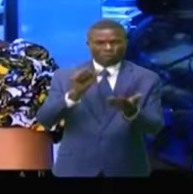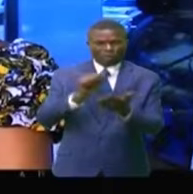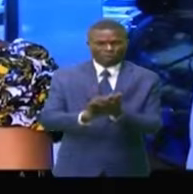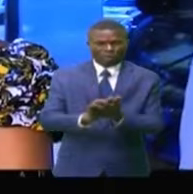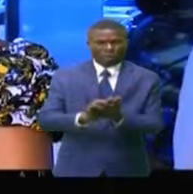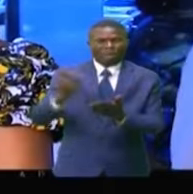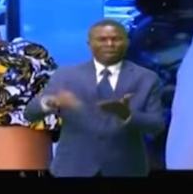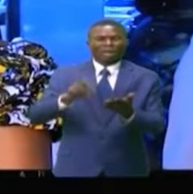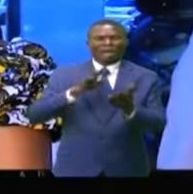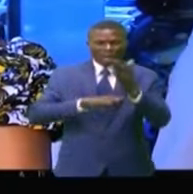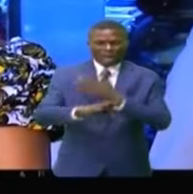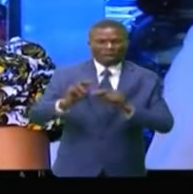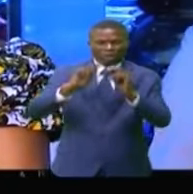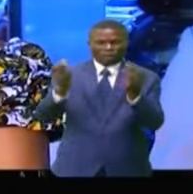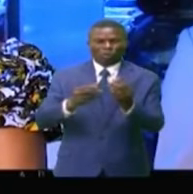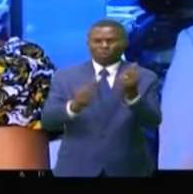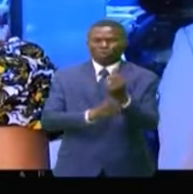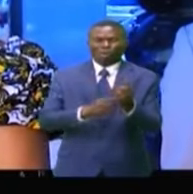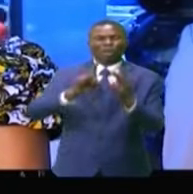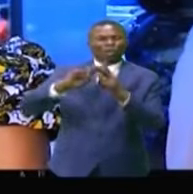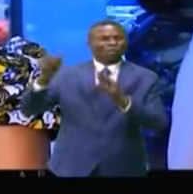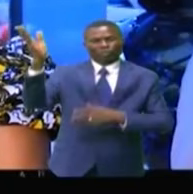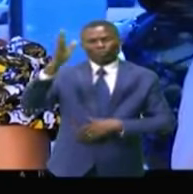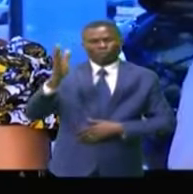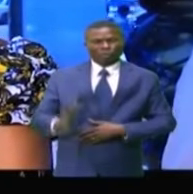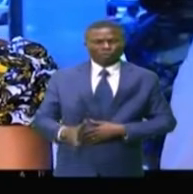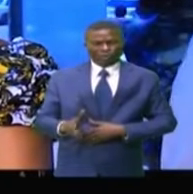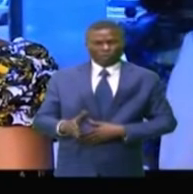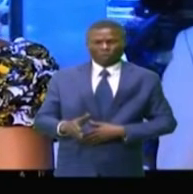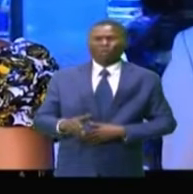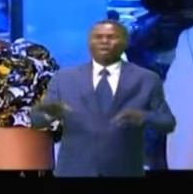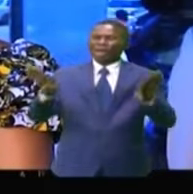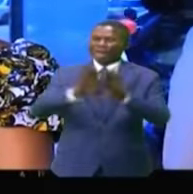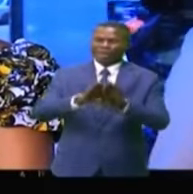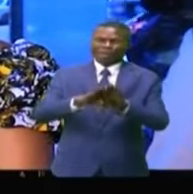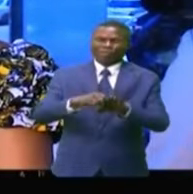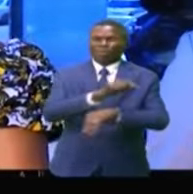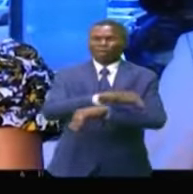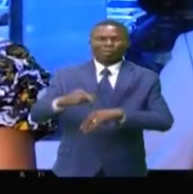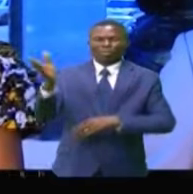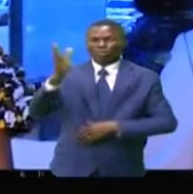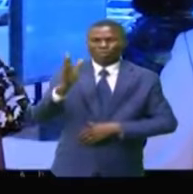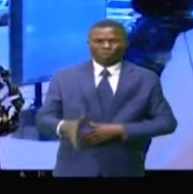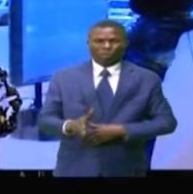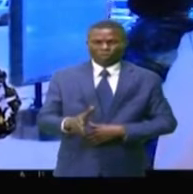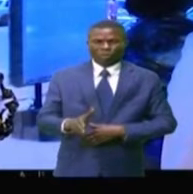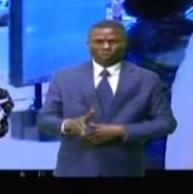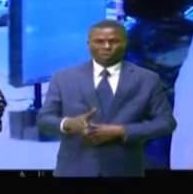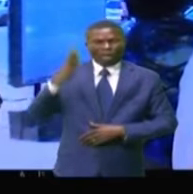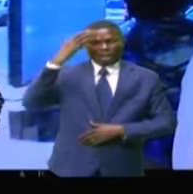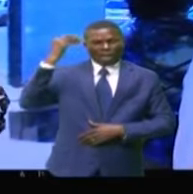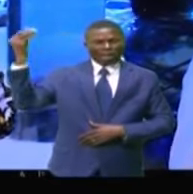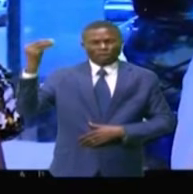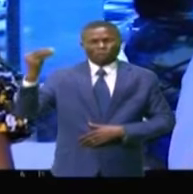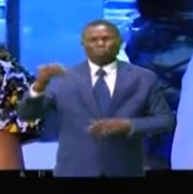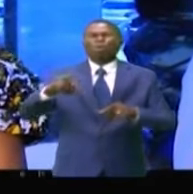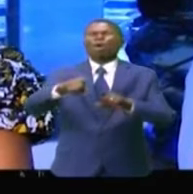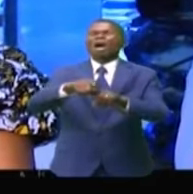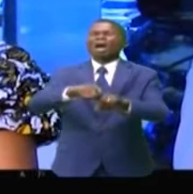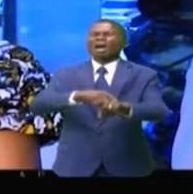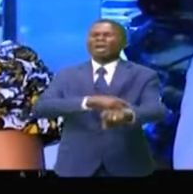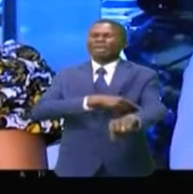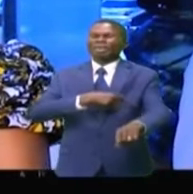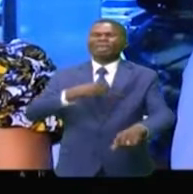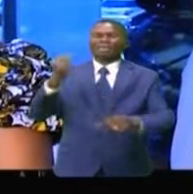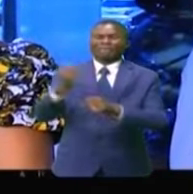auprès d'un assureur qui ne fuira jamais, qui ne fermera jamais ses portes, qui a une longue histoire